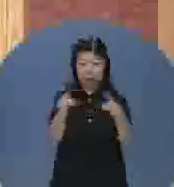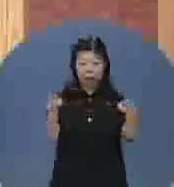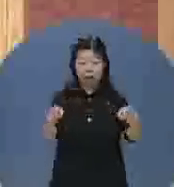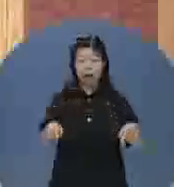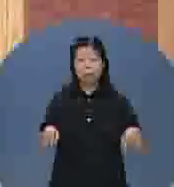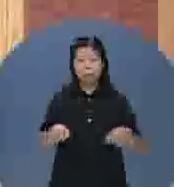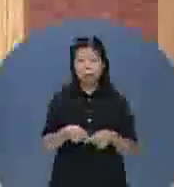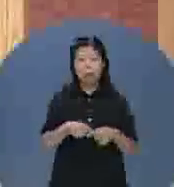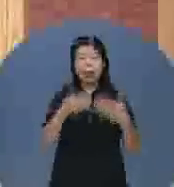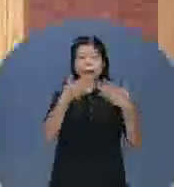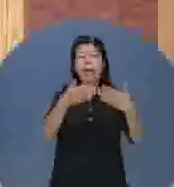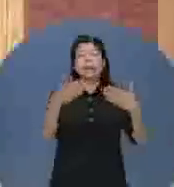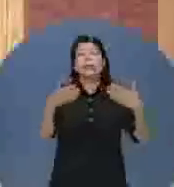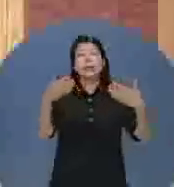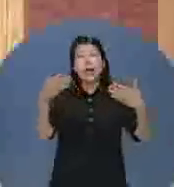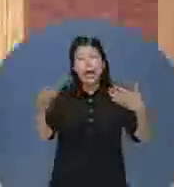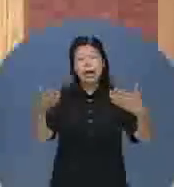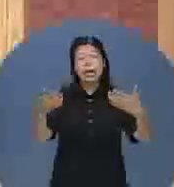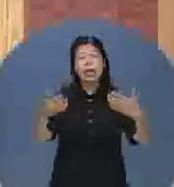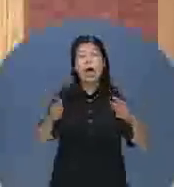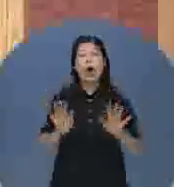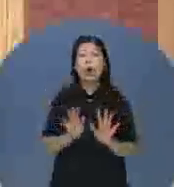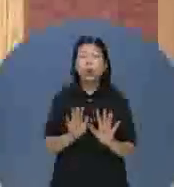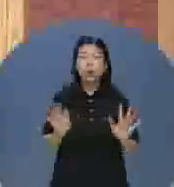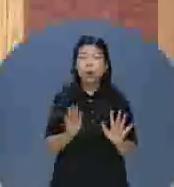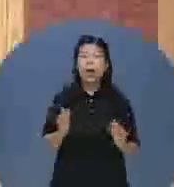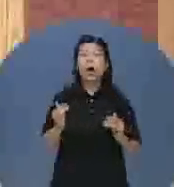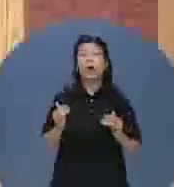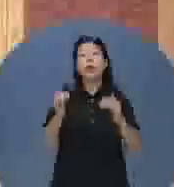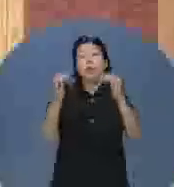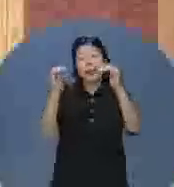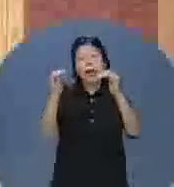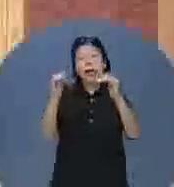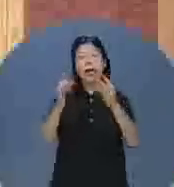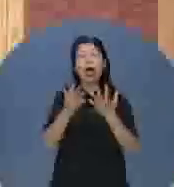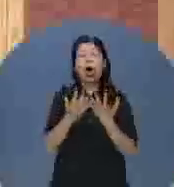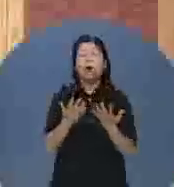示され、開催期間中には子どもから大人まで